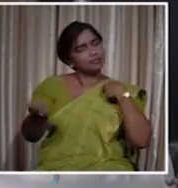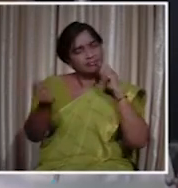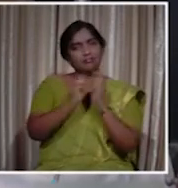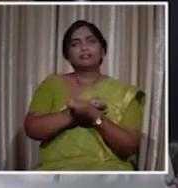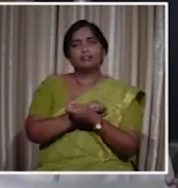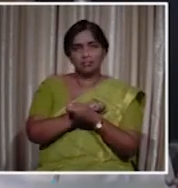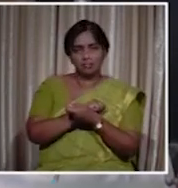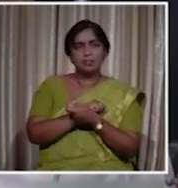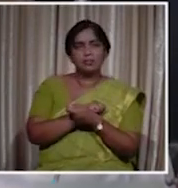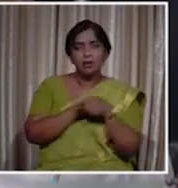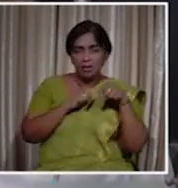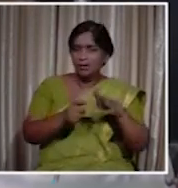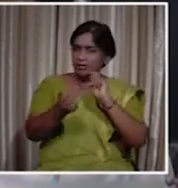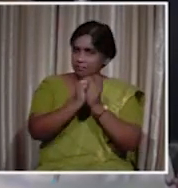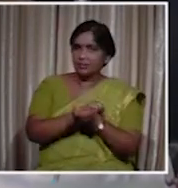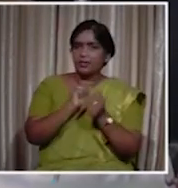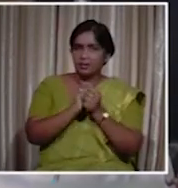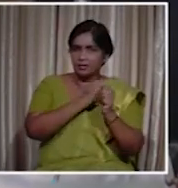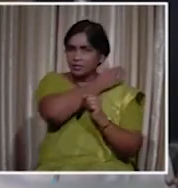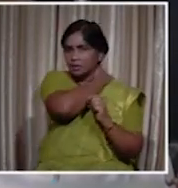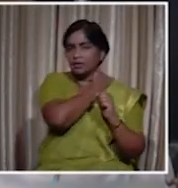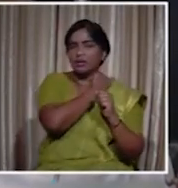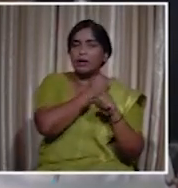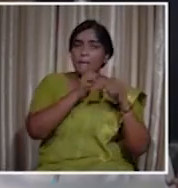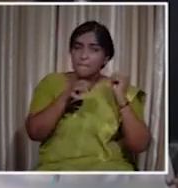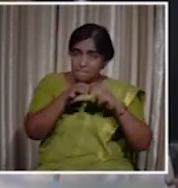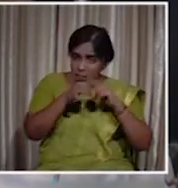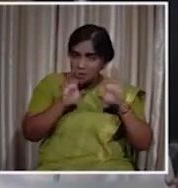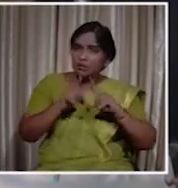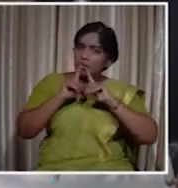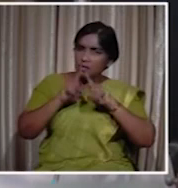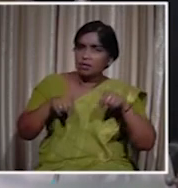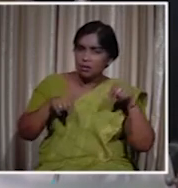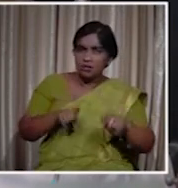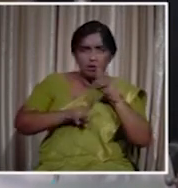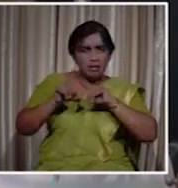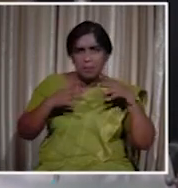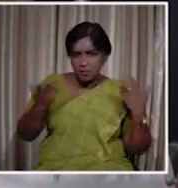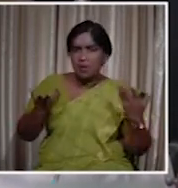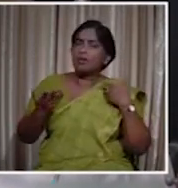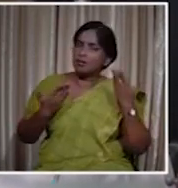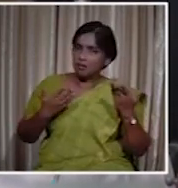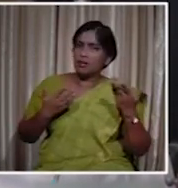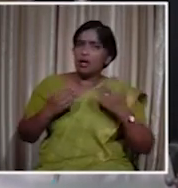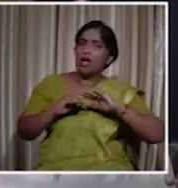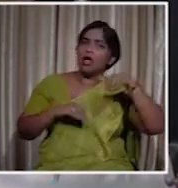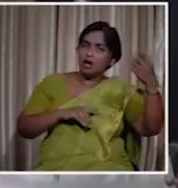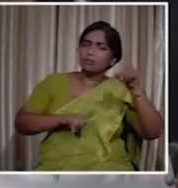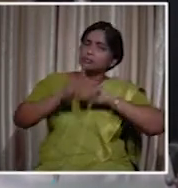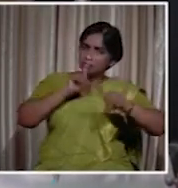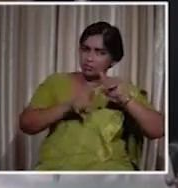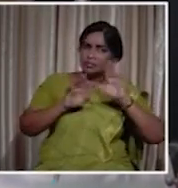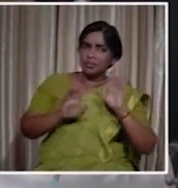කරගමු. අපි මේක වෙනස් කරගමු. අපේ ප්‍රශ්න තියෙනවා නම් කතා කරමු. මෙතන කතා කරන්න බැරි නම් අපි එළියට ඇවිල්ලා කතා